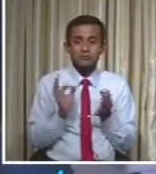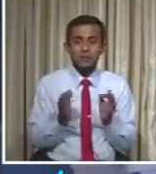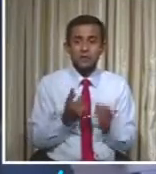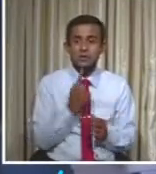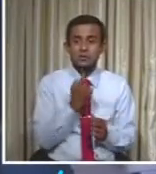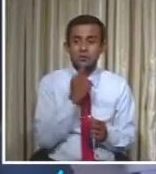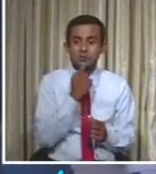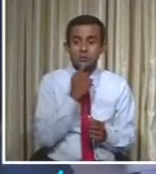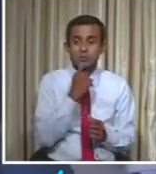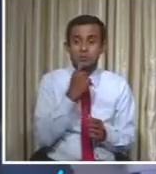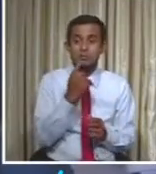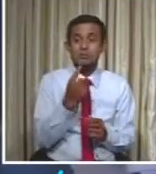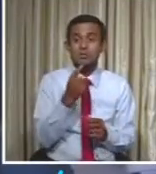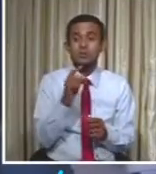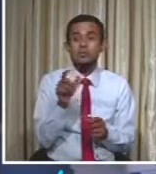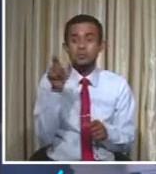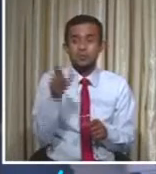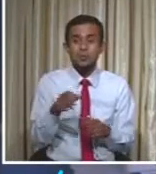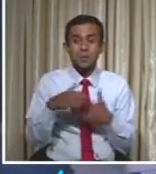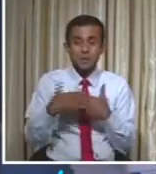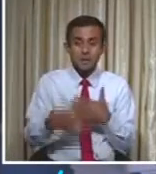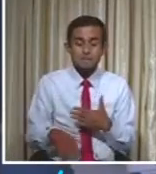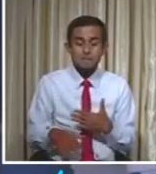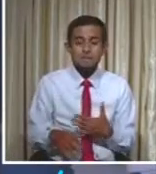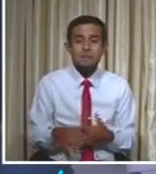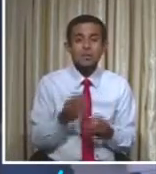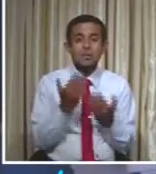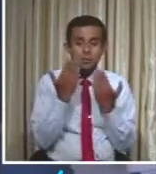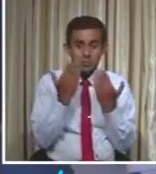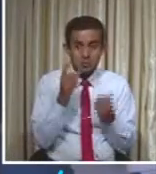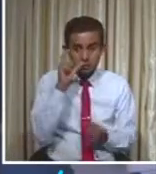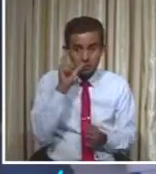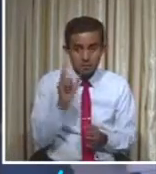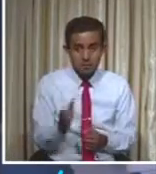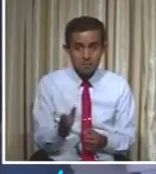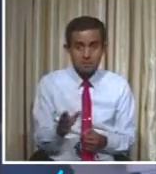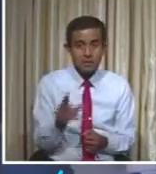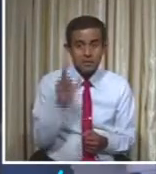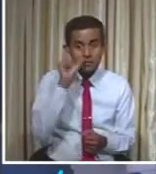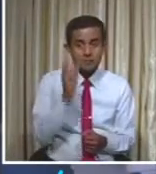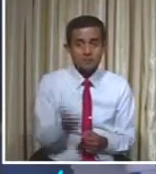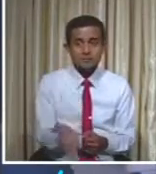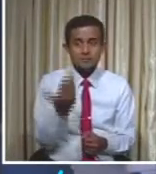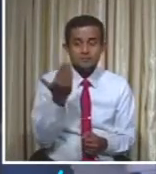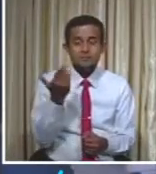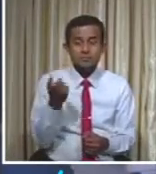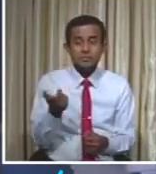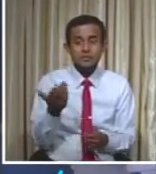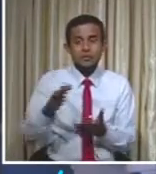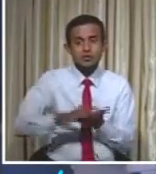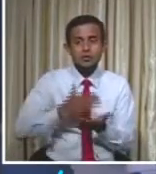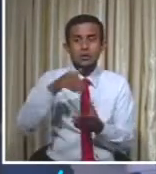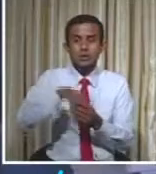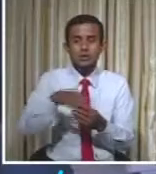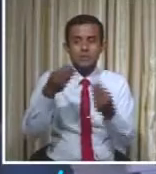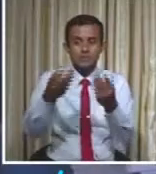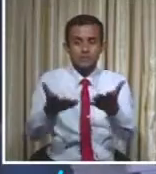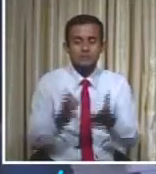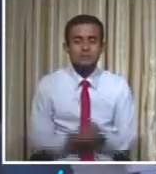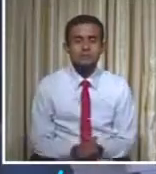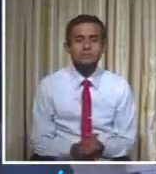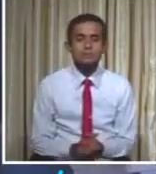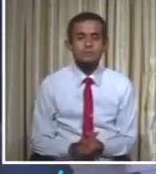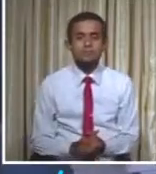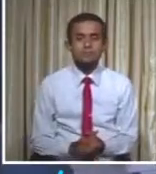දෙන එතකොට ඔබතුමාගෙන් කාරුණික විලාස සිටිනවා ඒ පිළිබඳව විශේෂ අවධානයක් යොමු කළා මැදිහත් වීමක් කරන්න කියන එක. ඒ